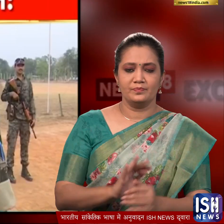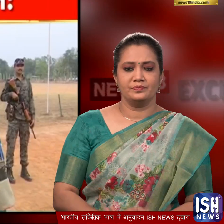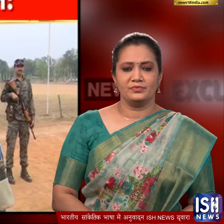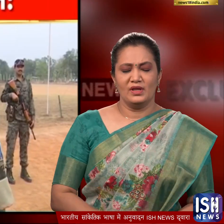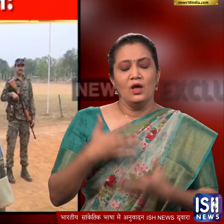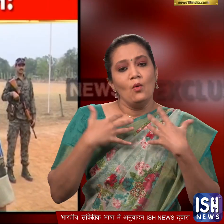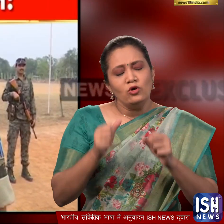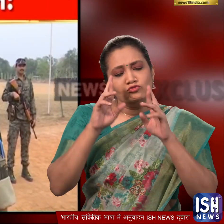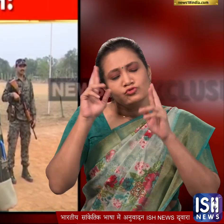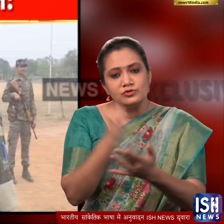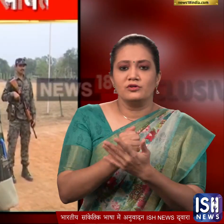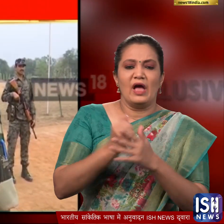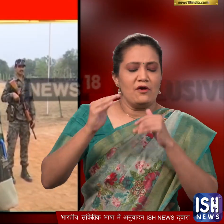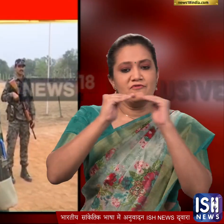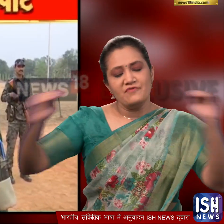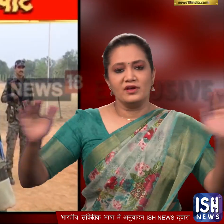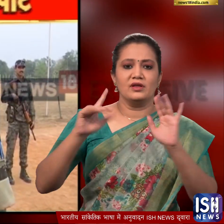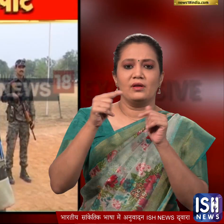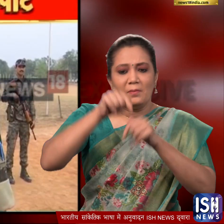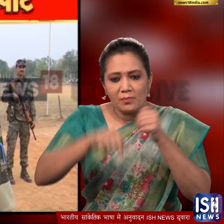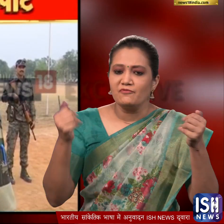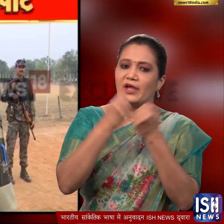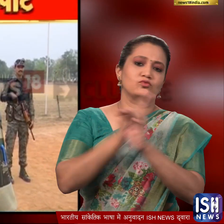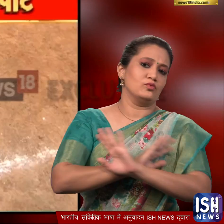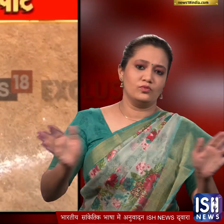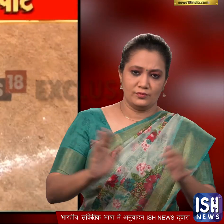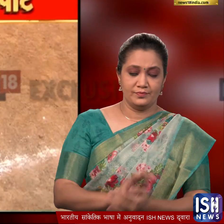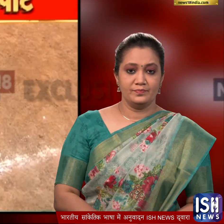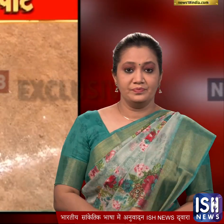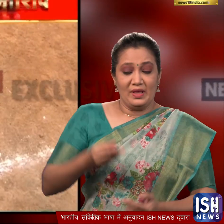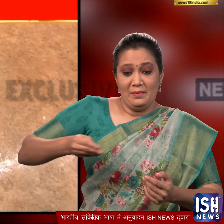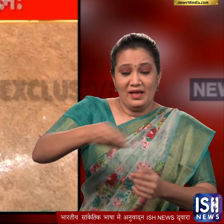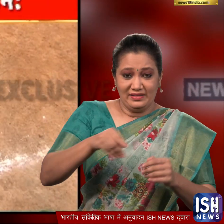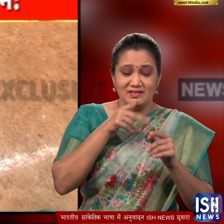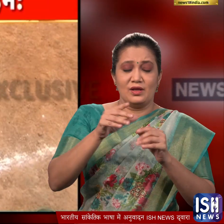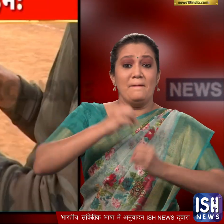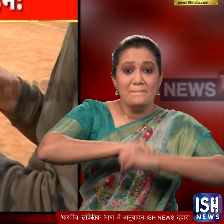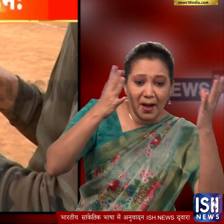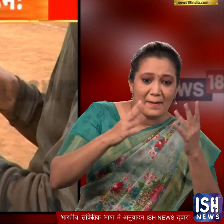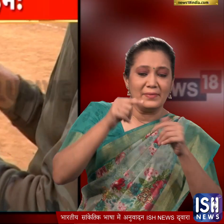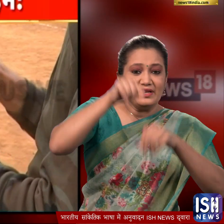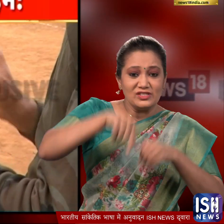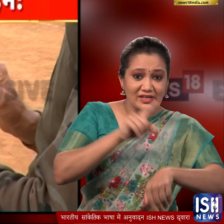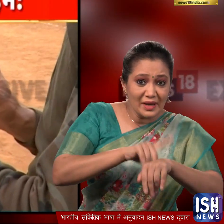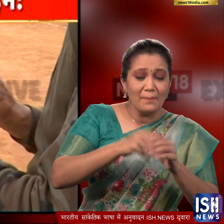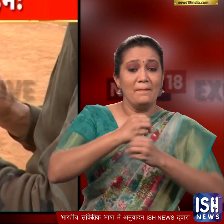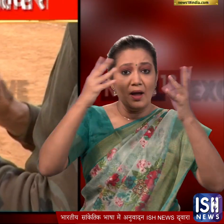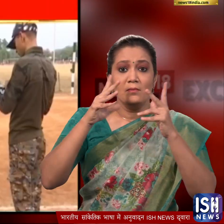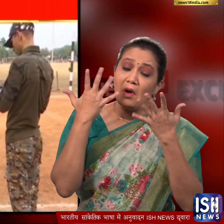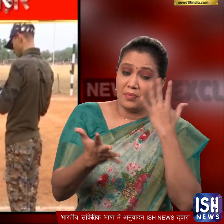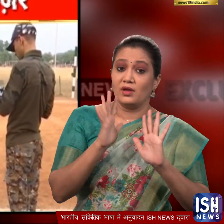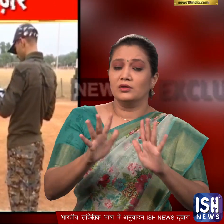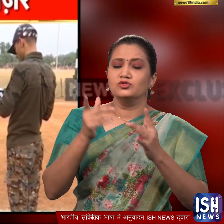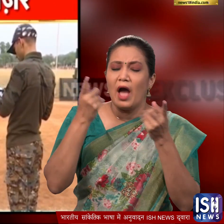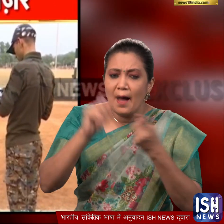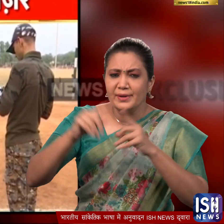ये हम लोग सुनिश्चित करेंगे कि निष्पक्ष चुनाव हो और कहीं से कोई हिंसा ना हो। बंगाल में हिंसा के दौरान बम के इस्तेमाल पर अहम अलर्ट जारी किया गया